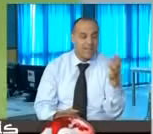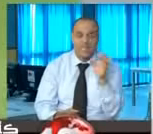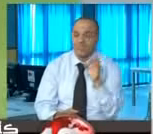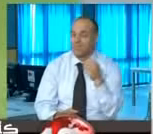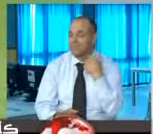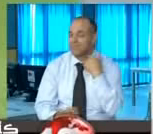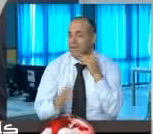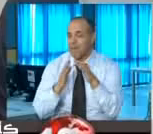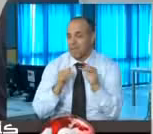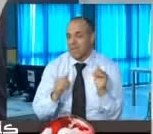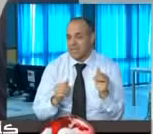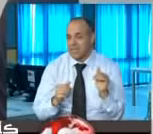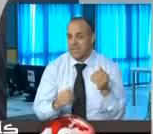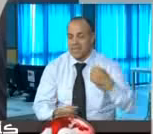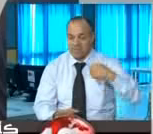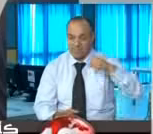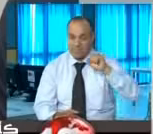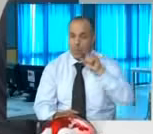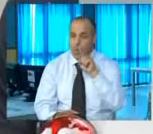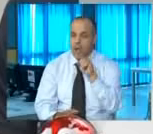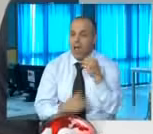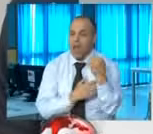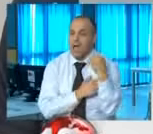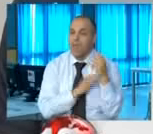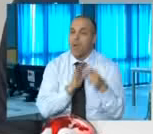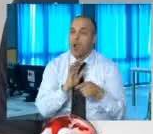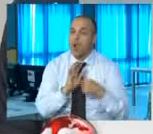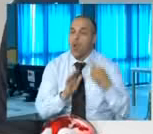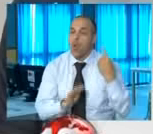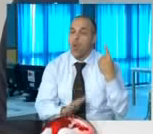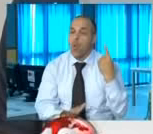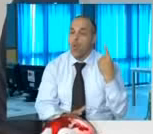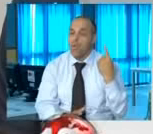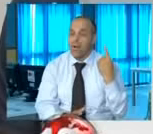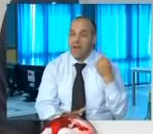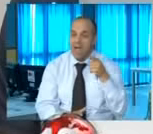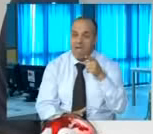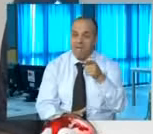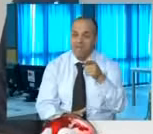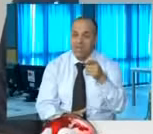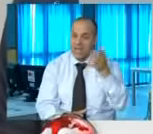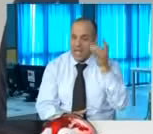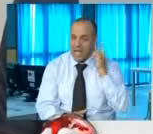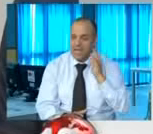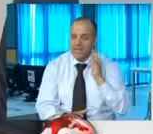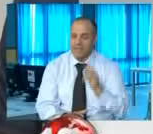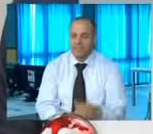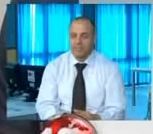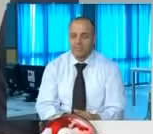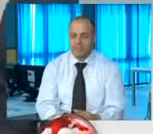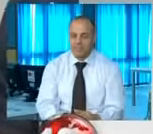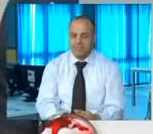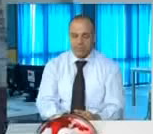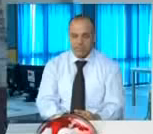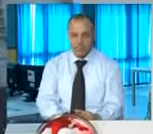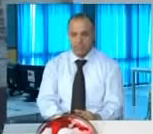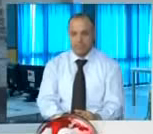نظيفة ليتوج سان داونز باللقب الأول مرة لأول مرة في تاريخه.